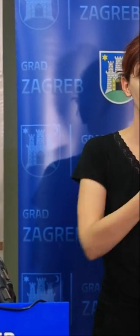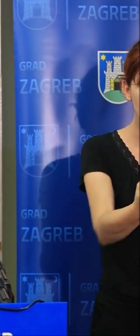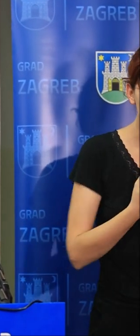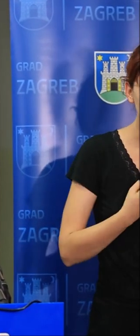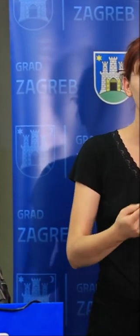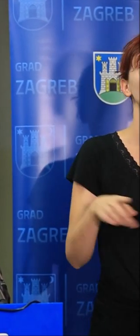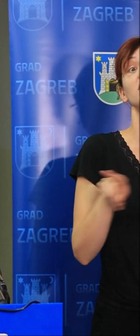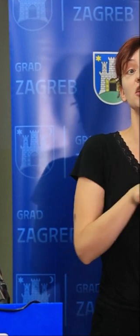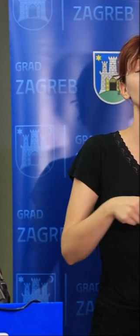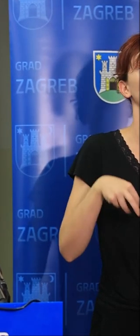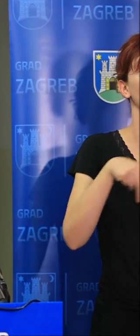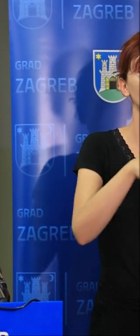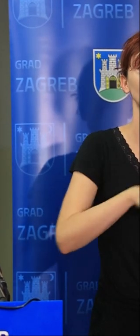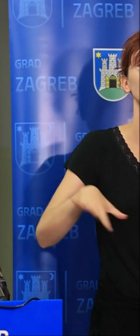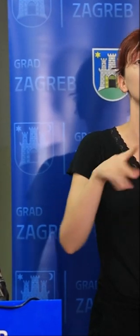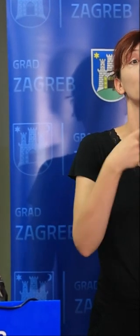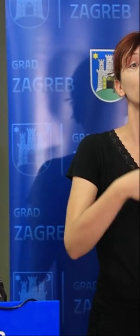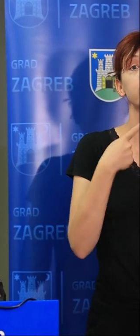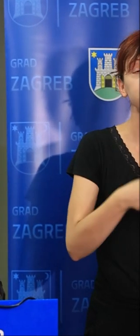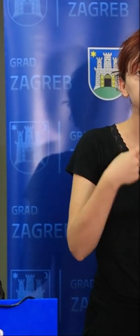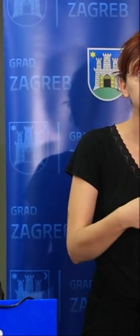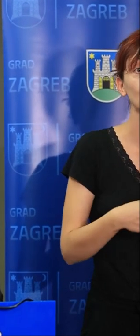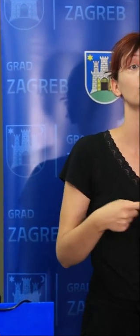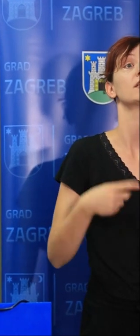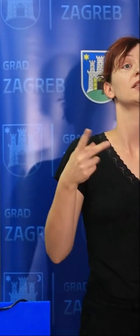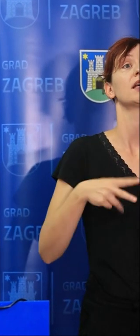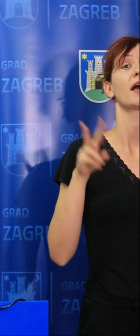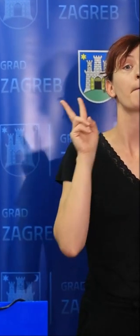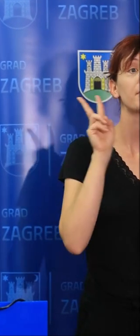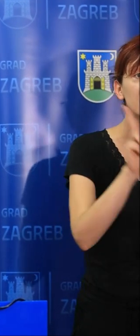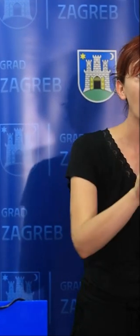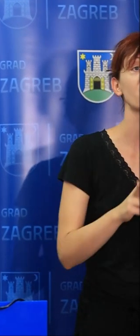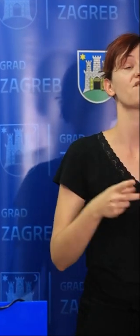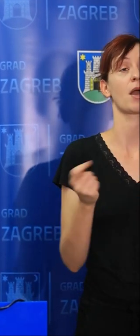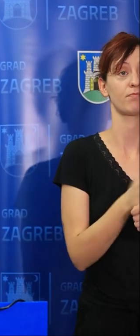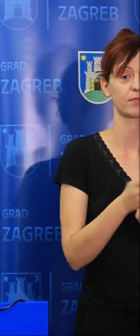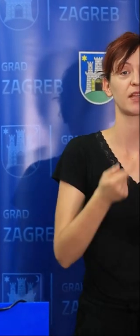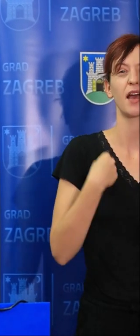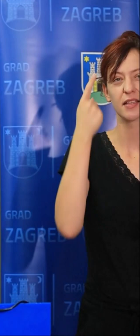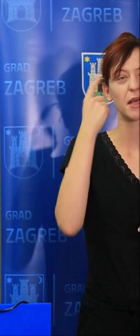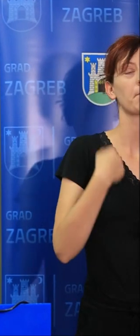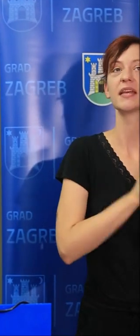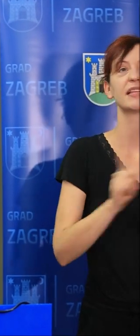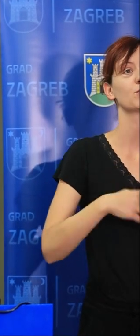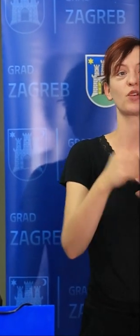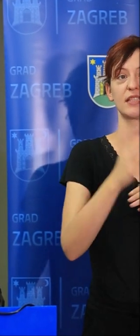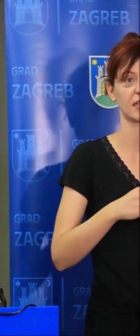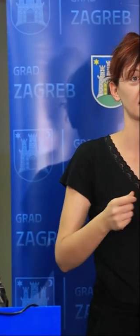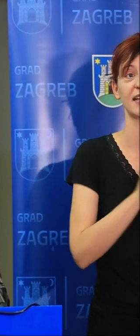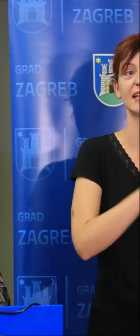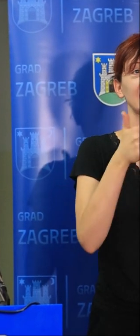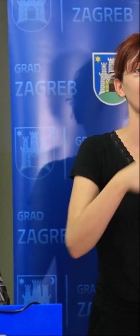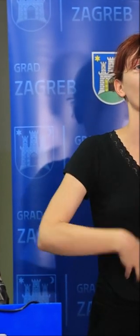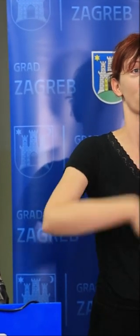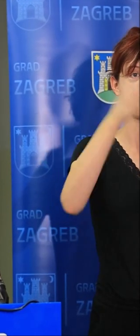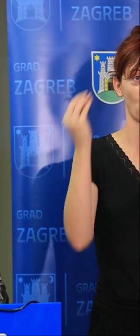tramvajske mreže nakon 20 godina nego po fontanama. Koliko znam, mislim da ni jednu fontanu nismo izgradili i radije bi ulagao u vodoopskrbnu